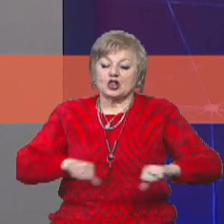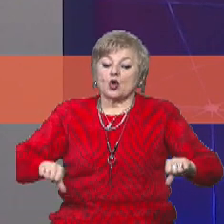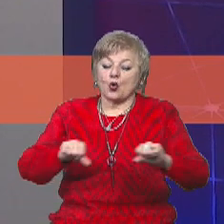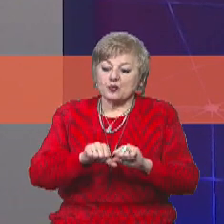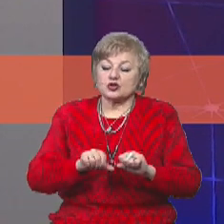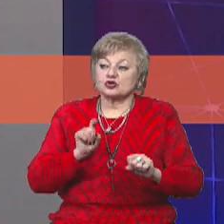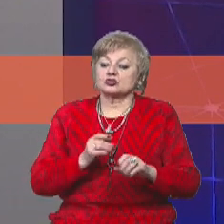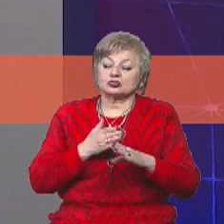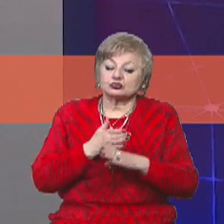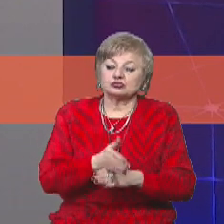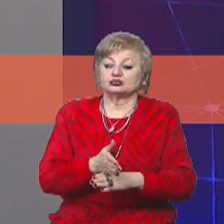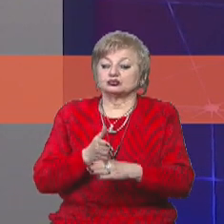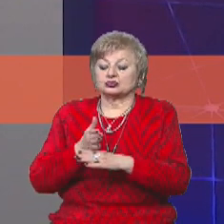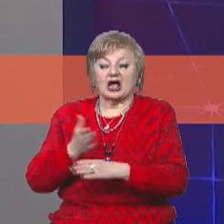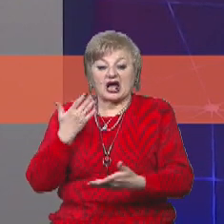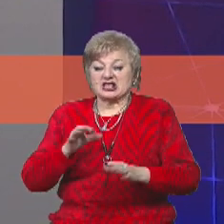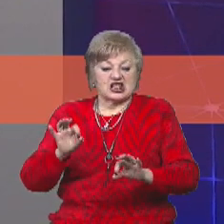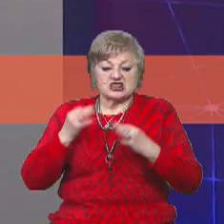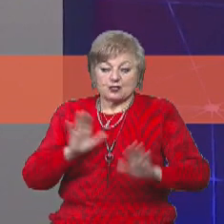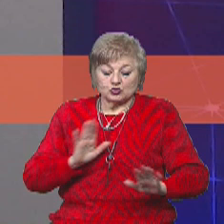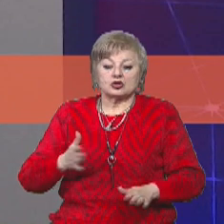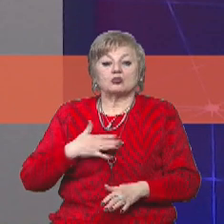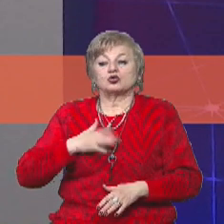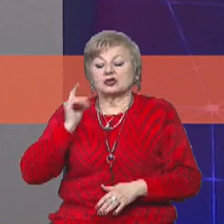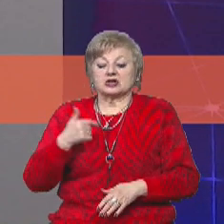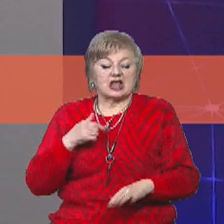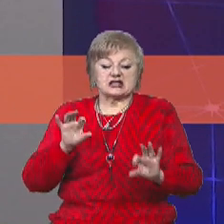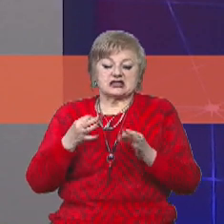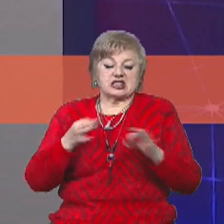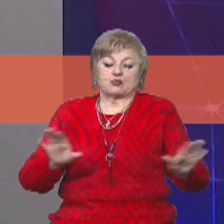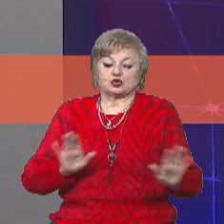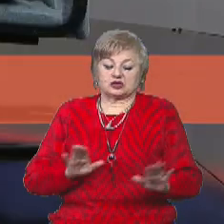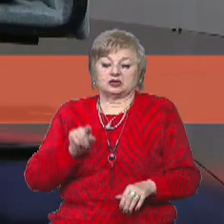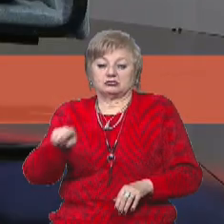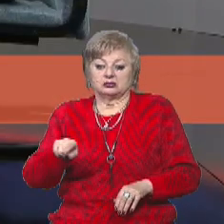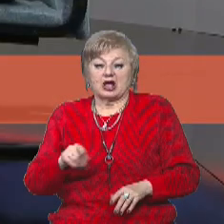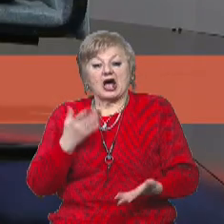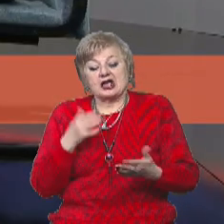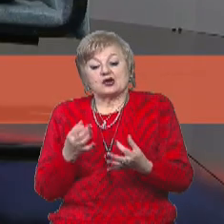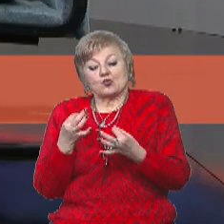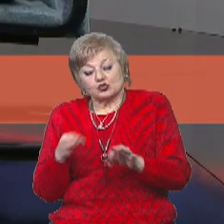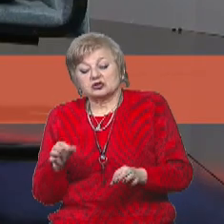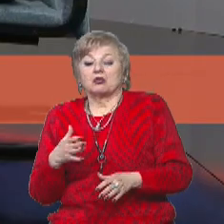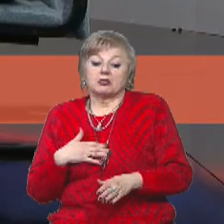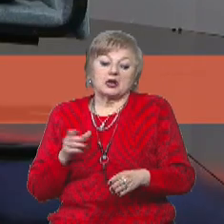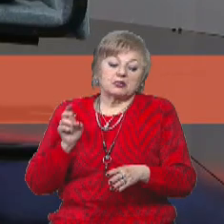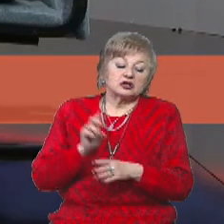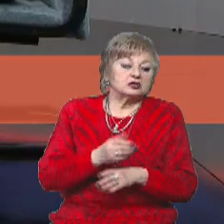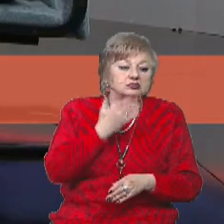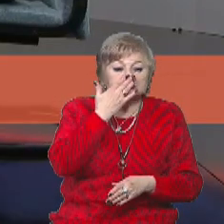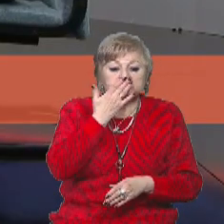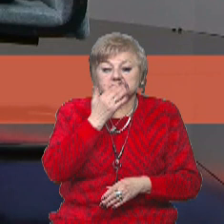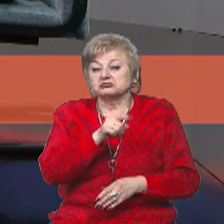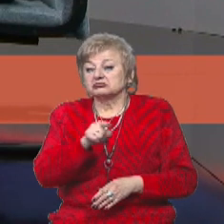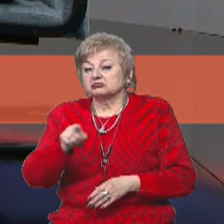буде ходити, а якщо нас будуть не пускати, то ми будемо говорити, що нас не пустили. А якщо навіть пускали, ми скажемо, ну ми прийшли тут понюхати